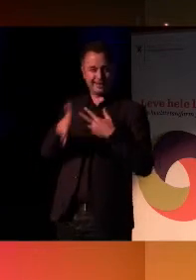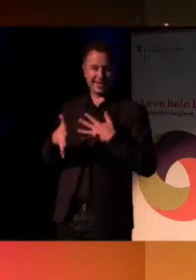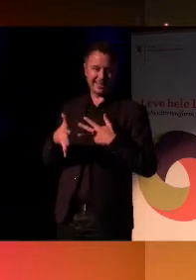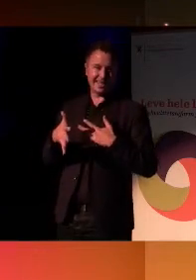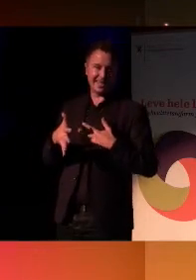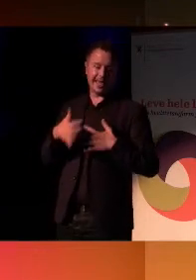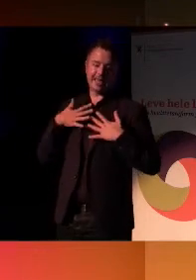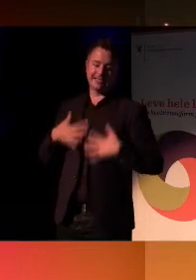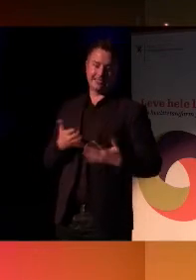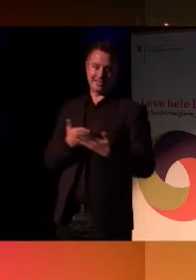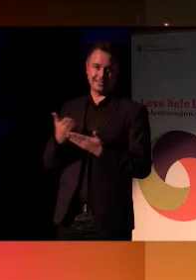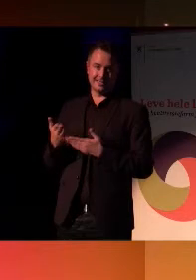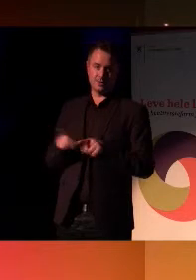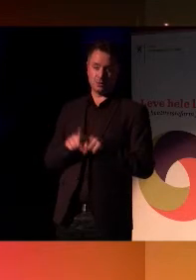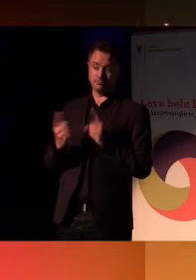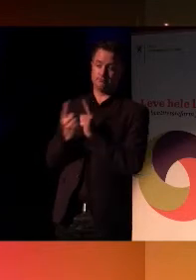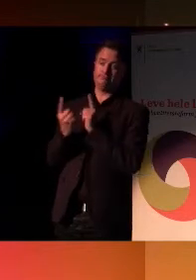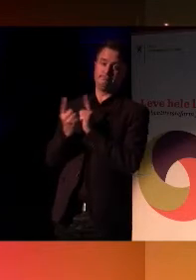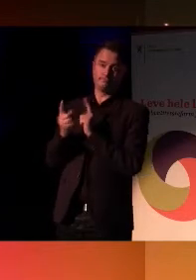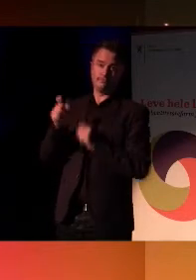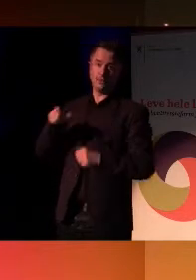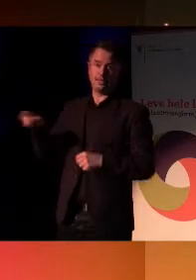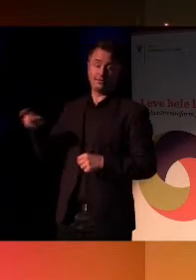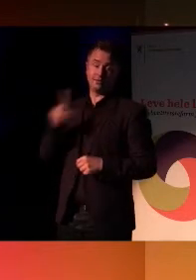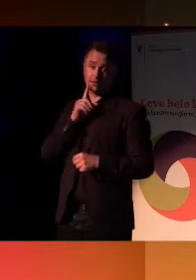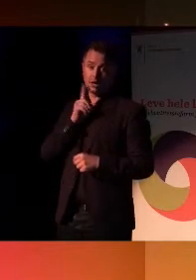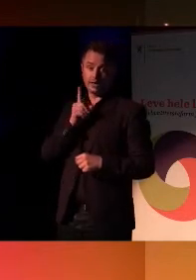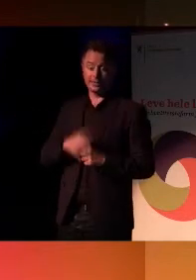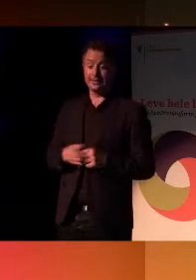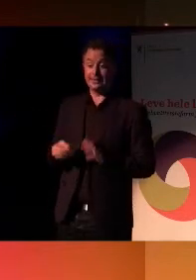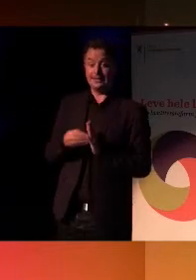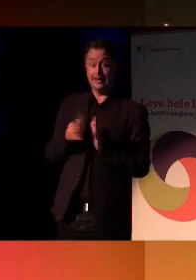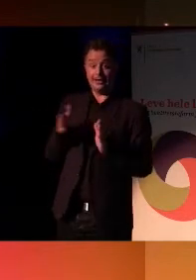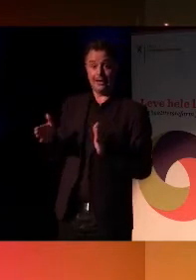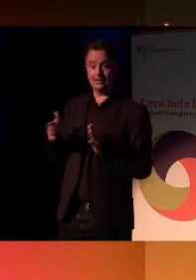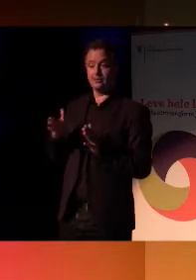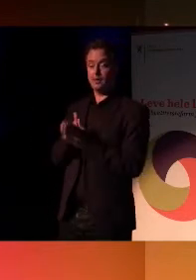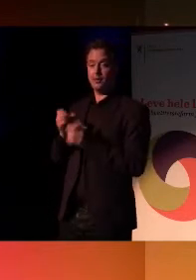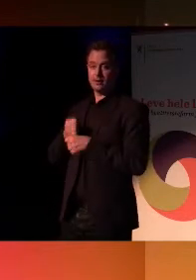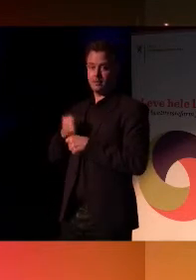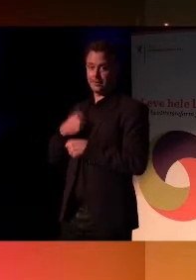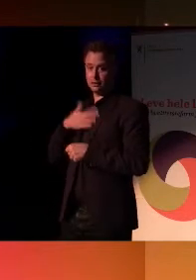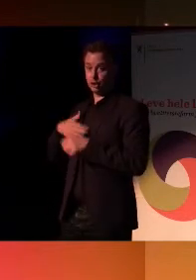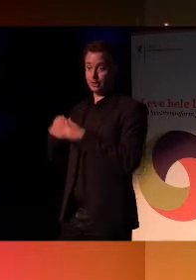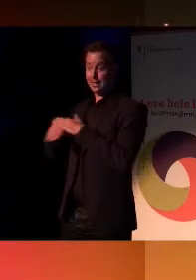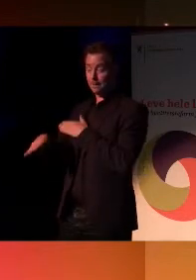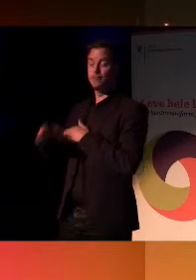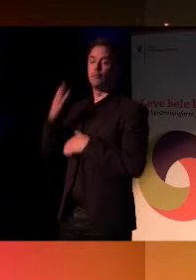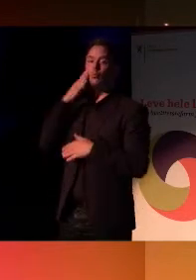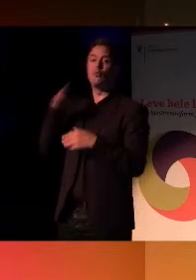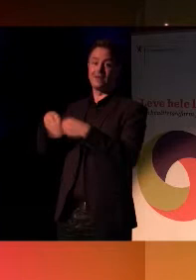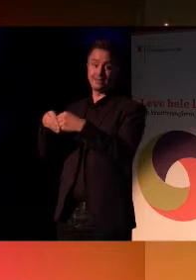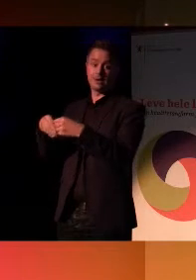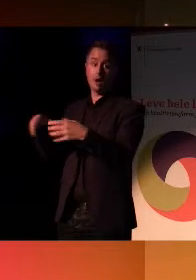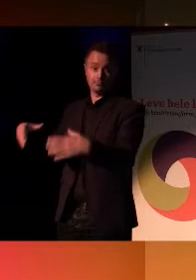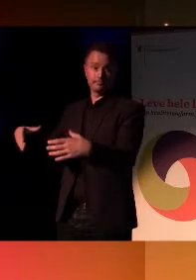disse pasientene til daglig. I tillegg så samarbeider vi også med sykehjem og bofellesskap.